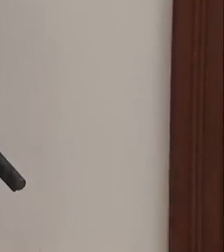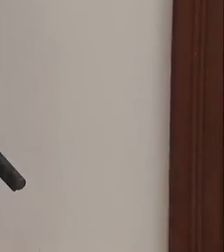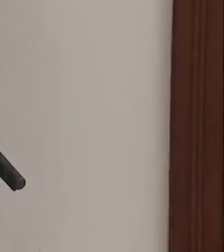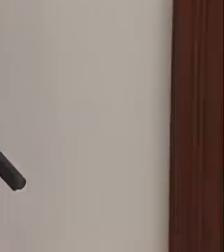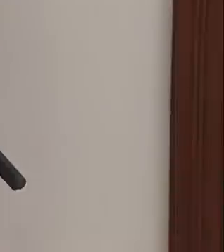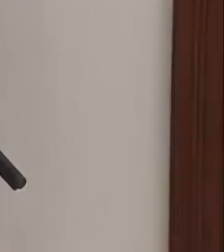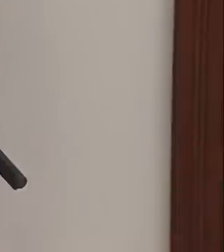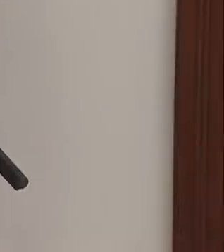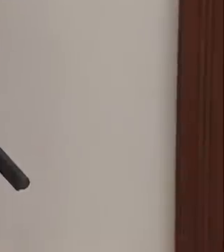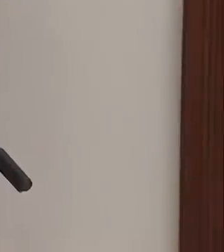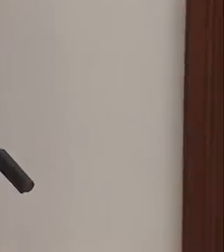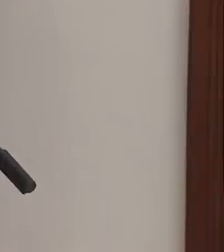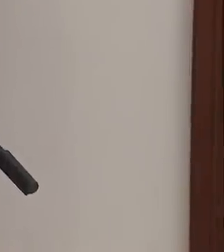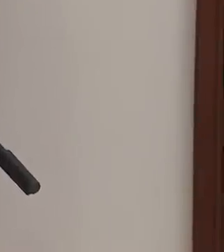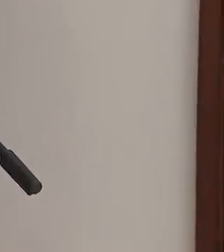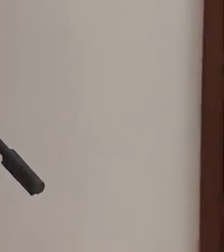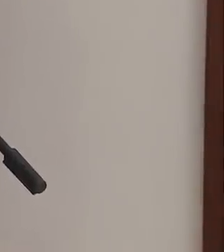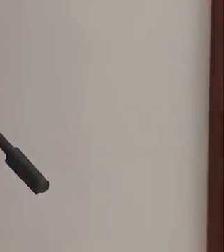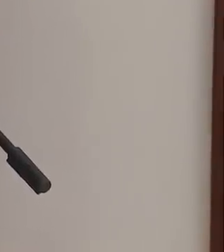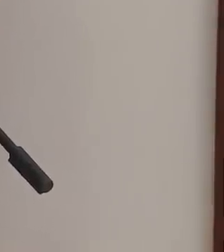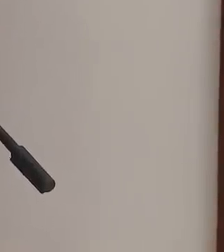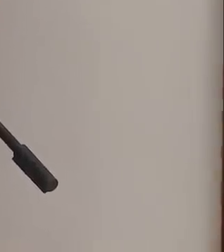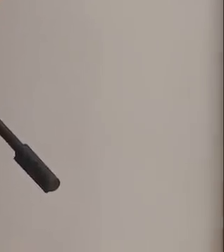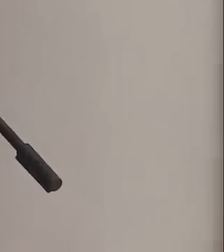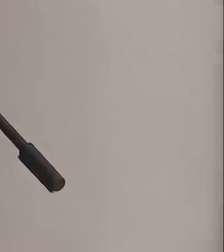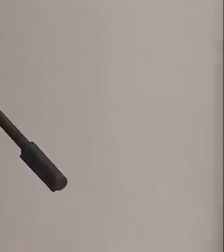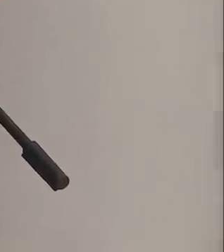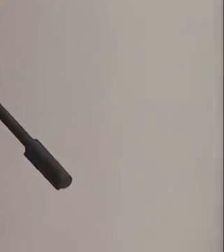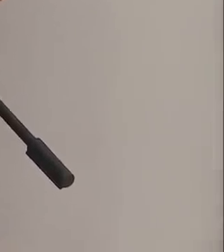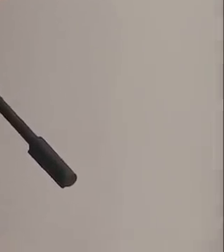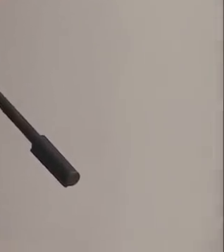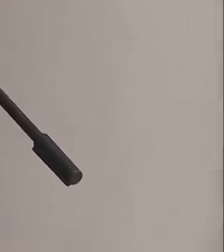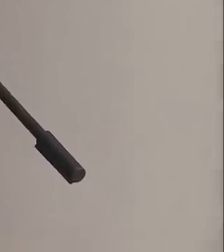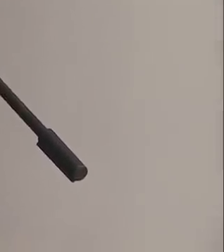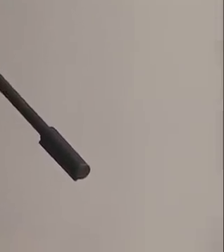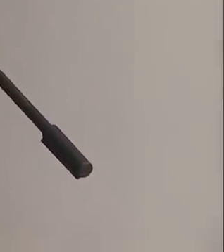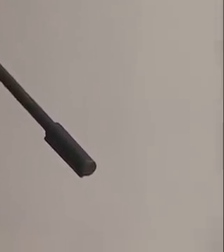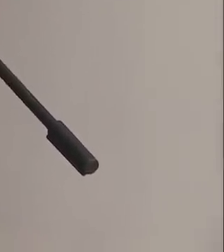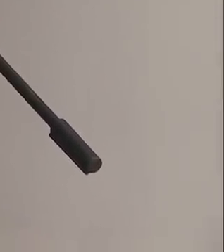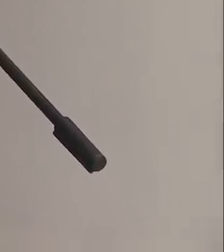rib tijek li lek bis-sirrit